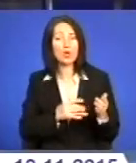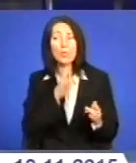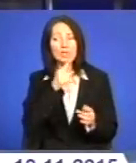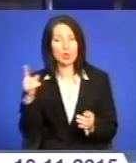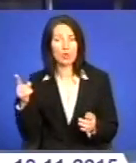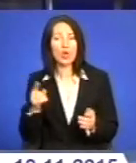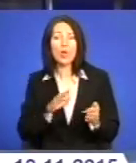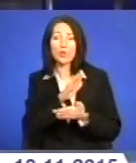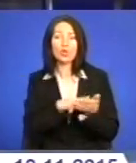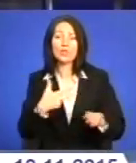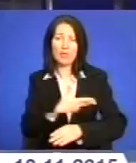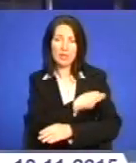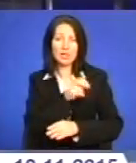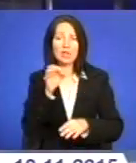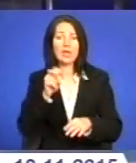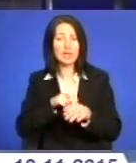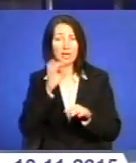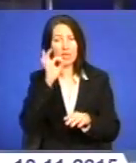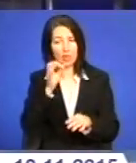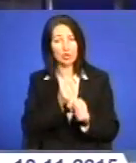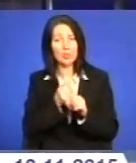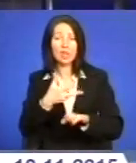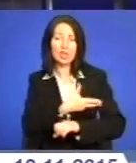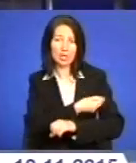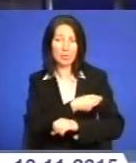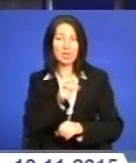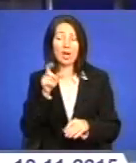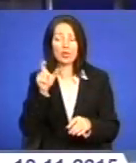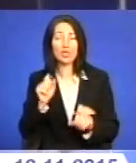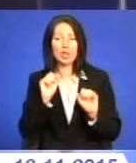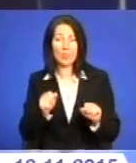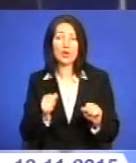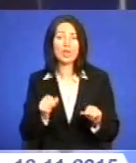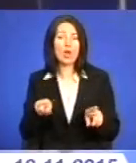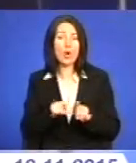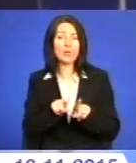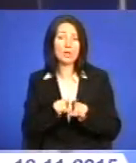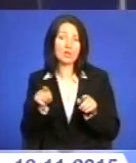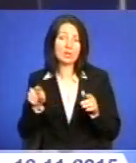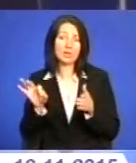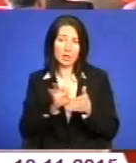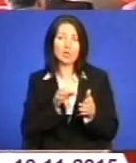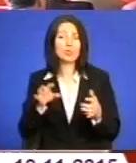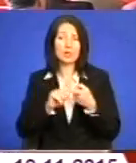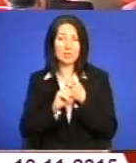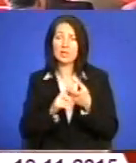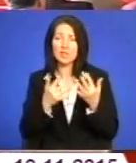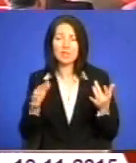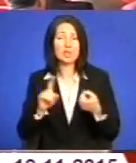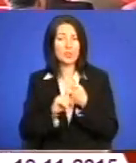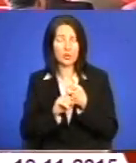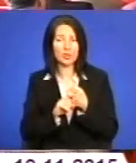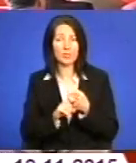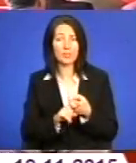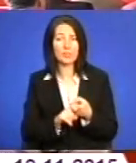тому лікарі рекомендують зробити щеплення. Адже людина може одночасно підхопити відразу кілька різних вірусів.